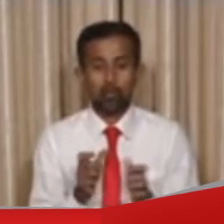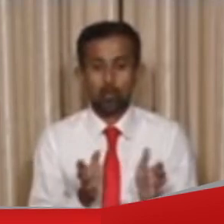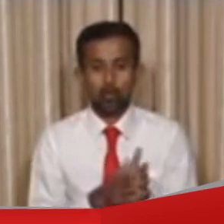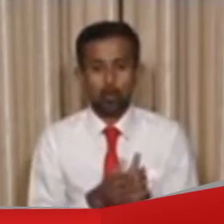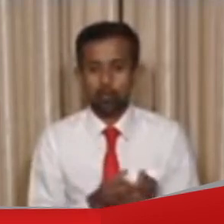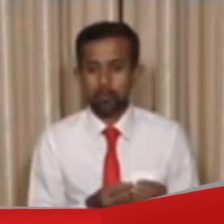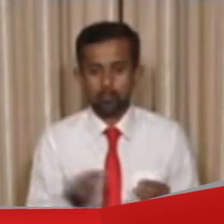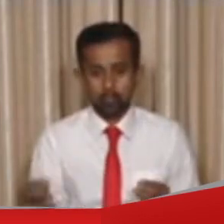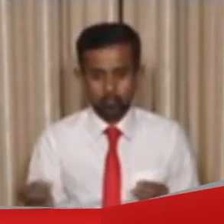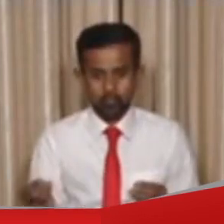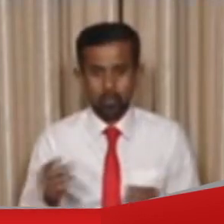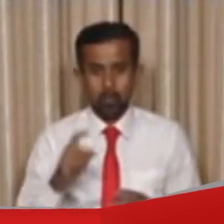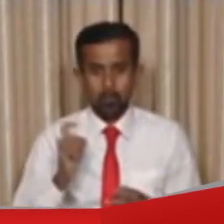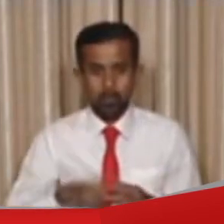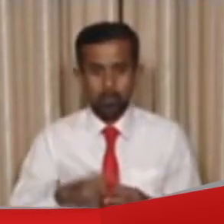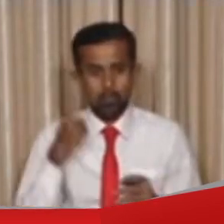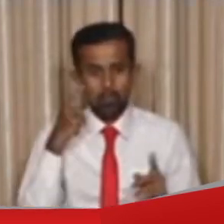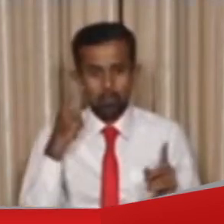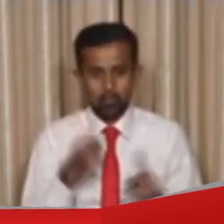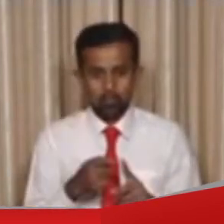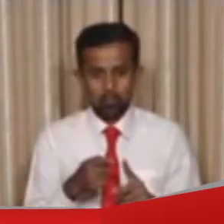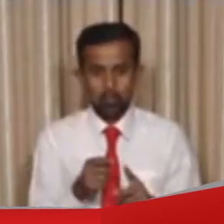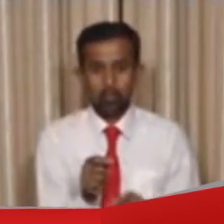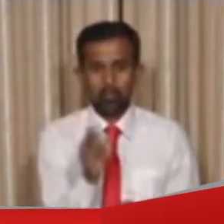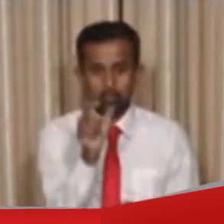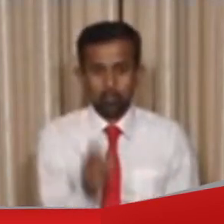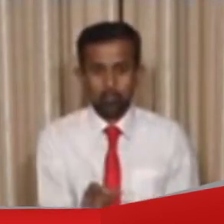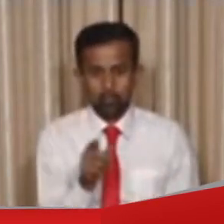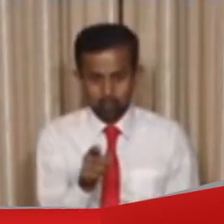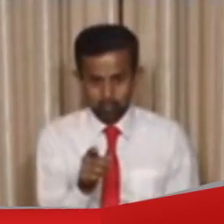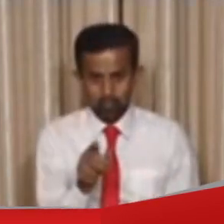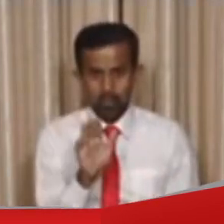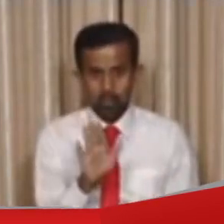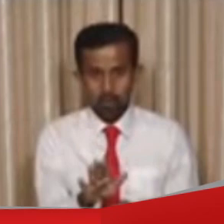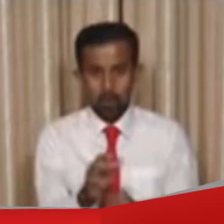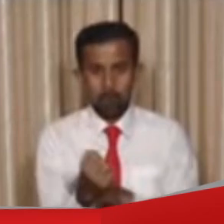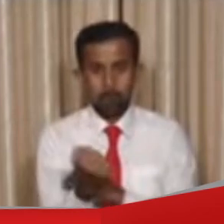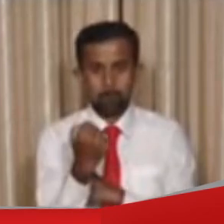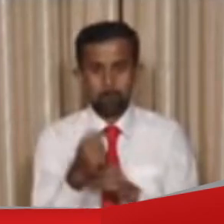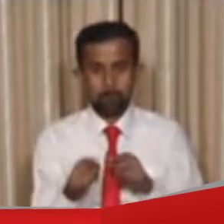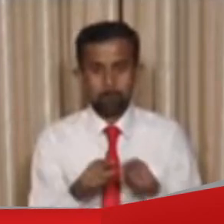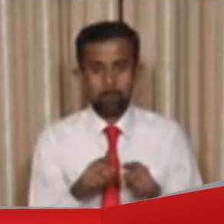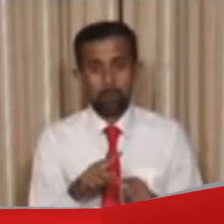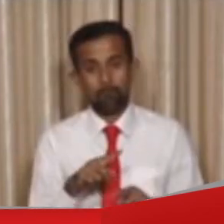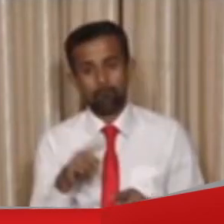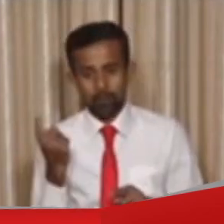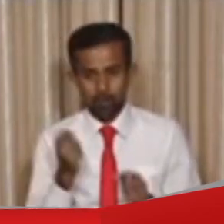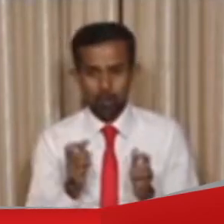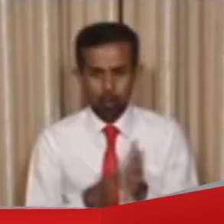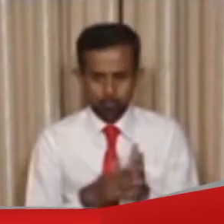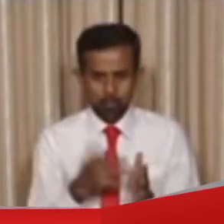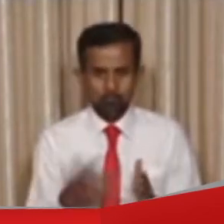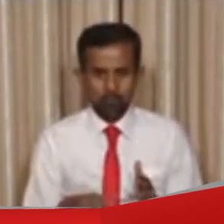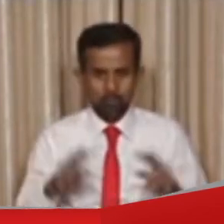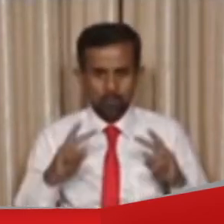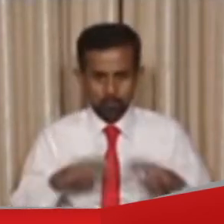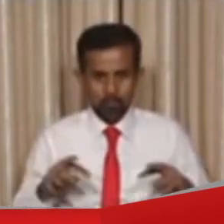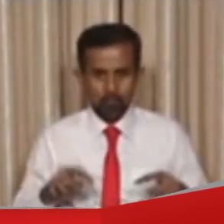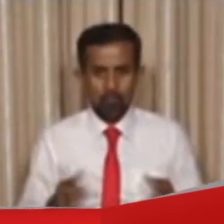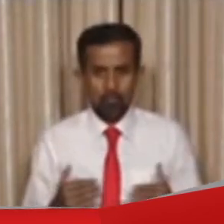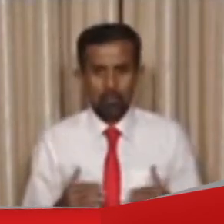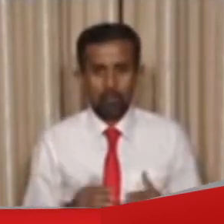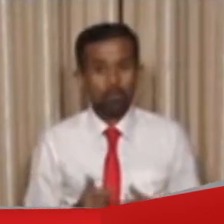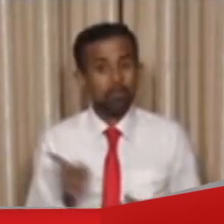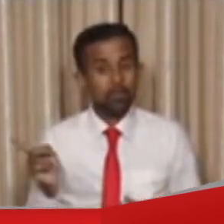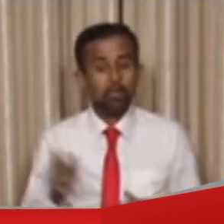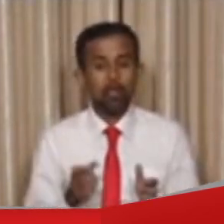ඉදිරිපත් කරපු යම්සි කාරණාවක් සම්බන්ධව ඔබතුමාගේ බලතල අනුව වෙනම කමිටුවක් පත් කරා ඒ ගැන පරීක්ෂණයක් කරන්න කියලා. ඒ